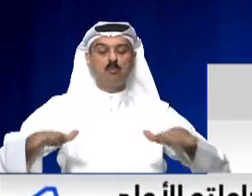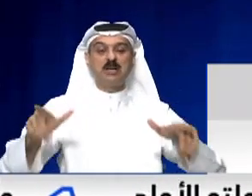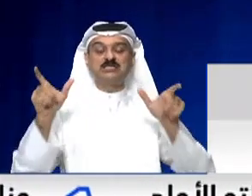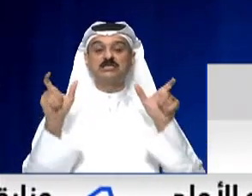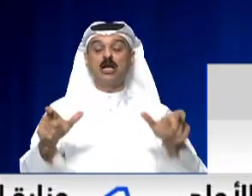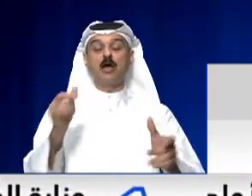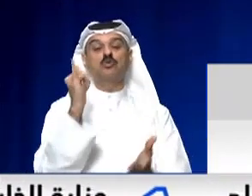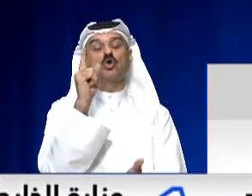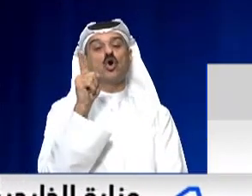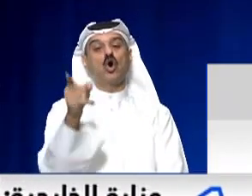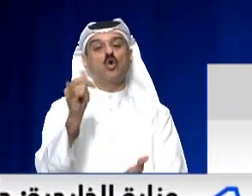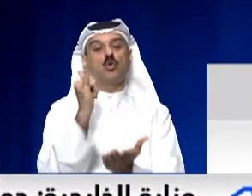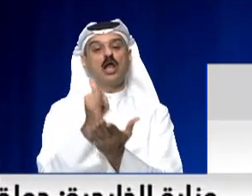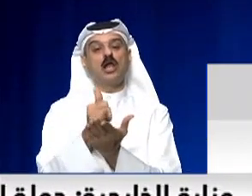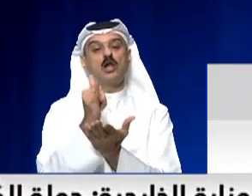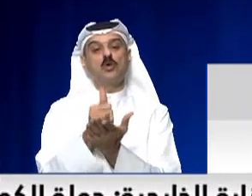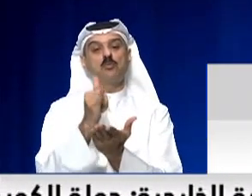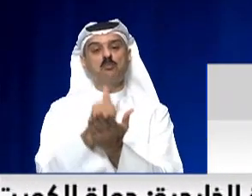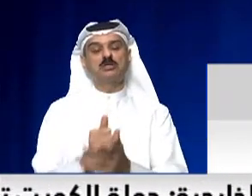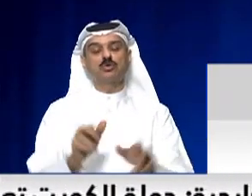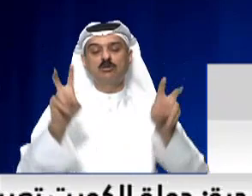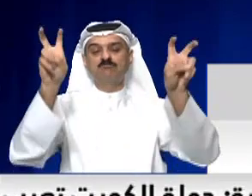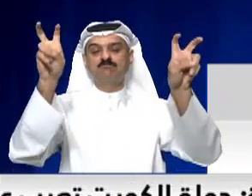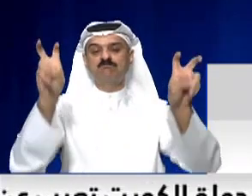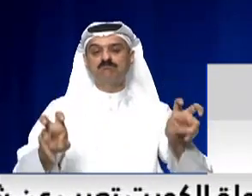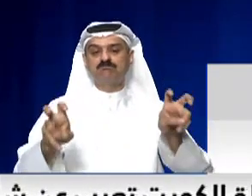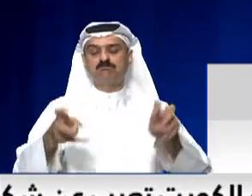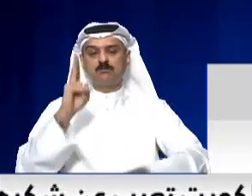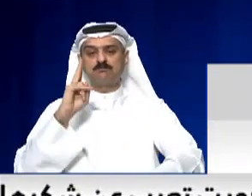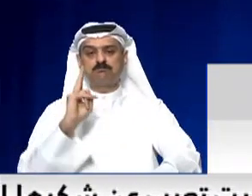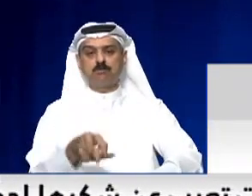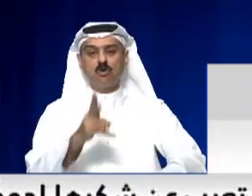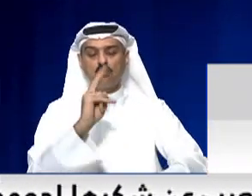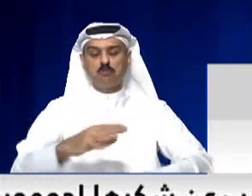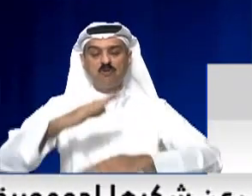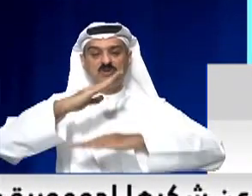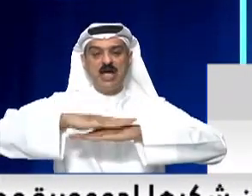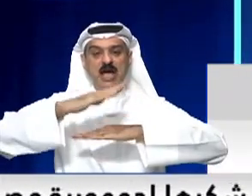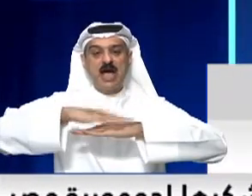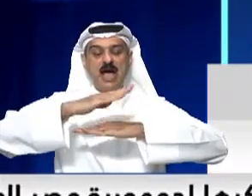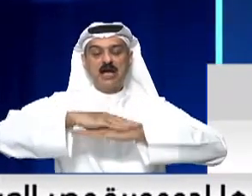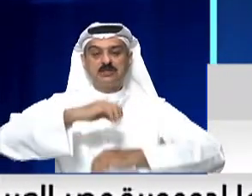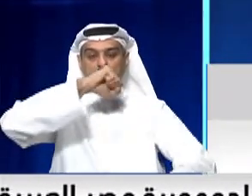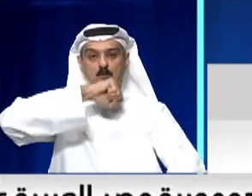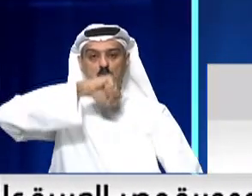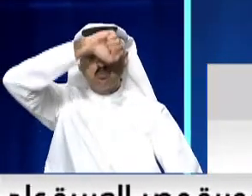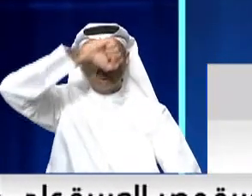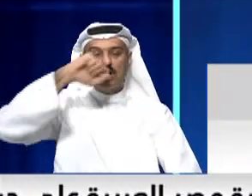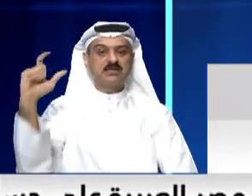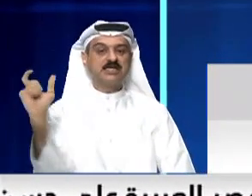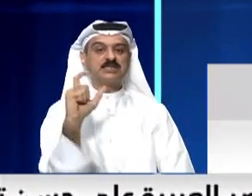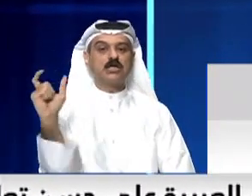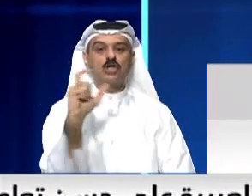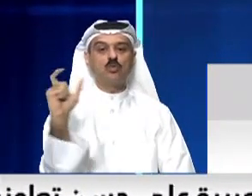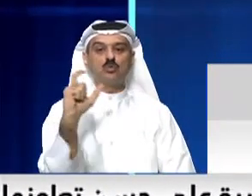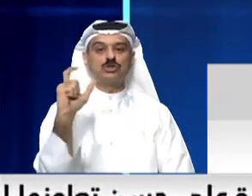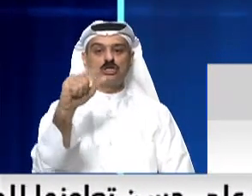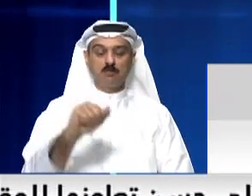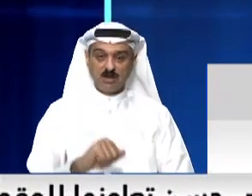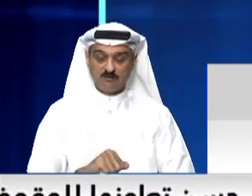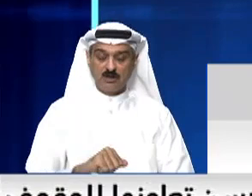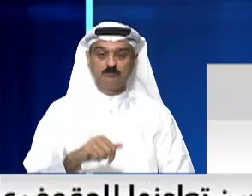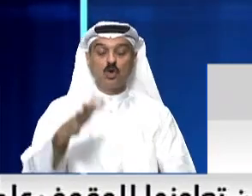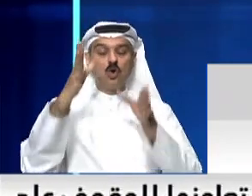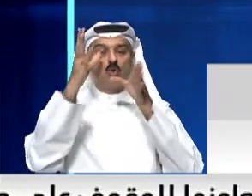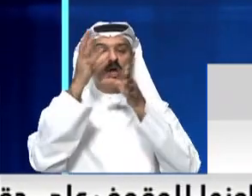مسؤولياتهم بوقف تلك التعديات السافره واحترام حرمه مقدسات المسلمين والعمل على توفير